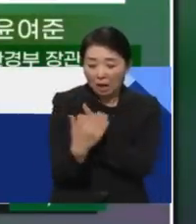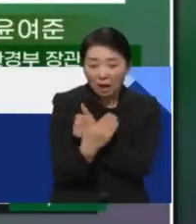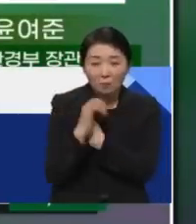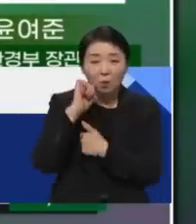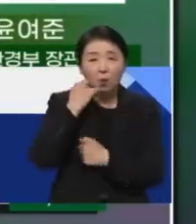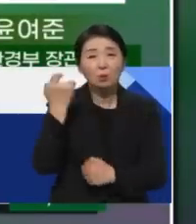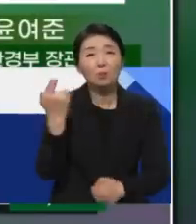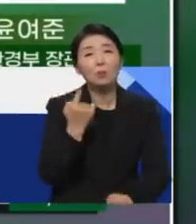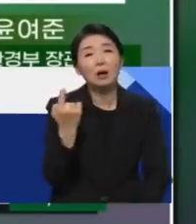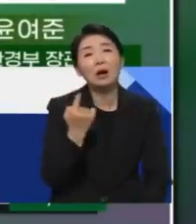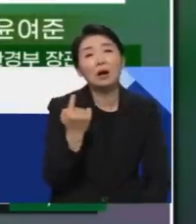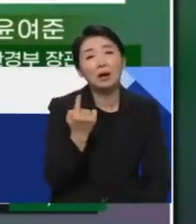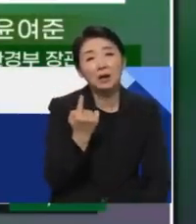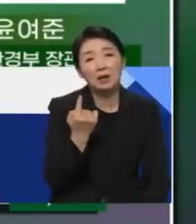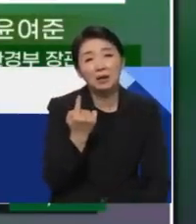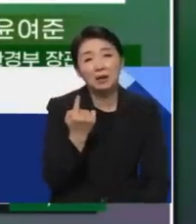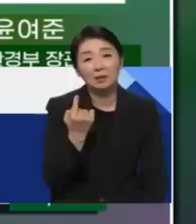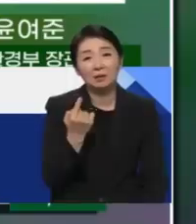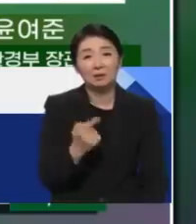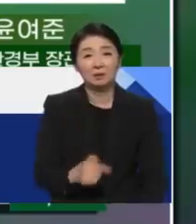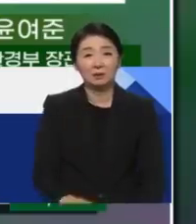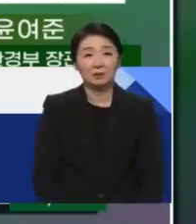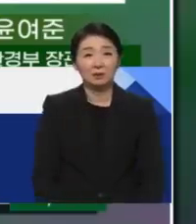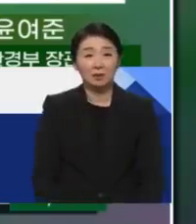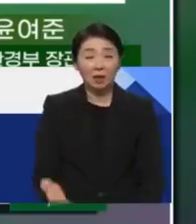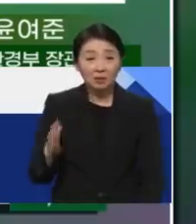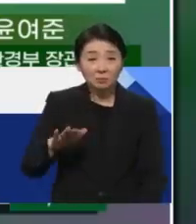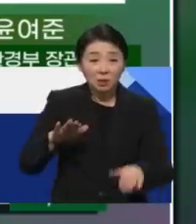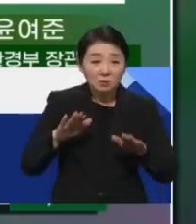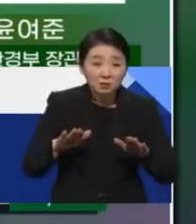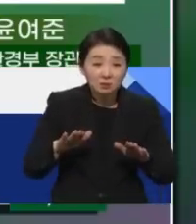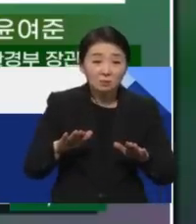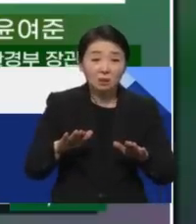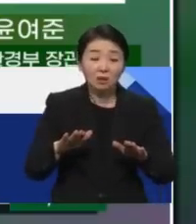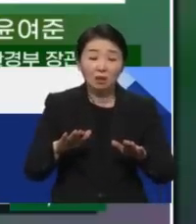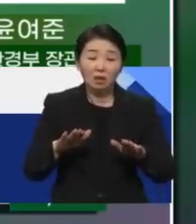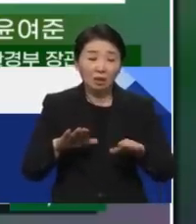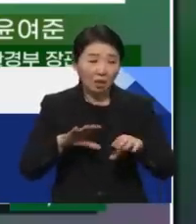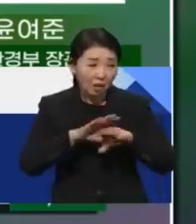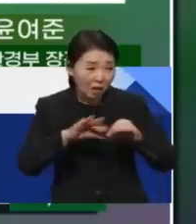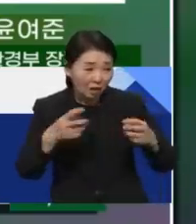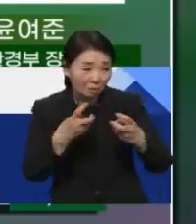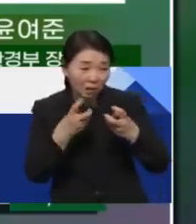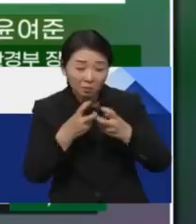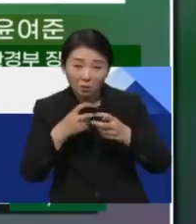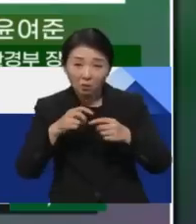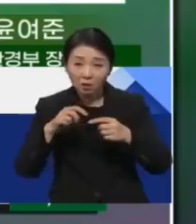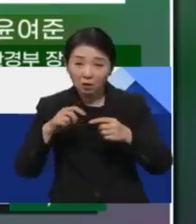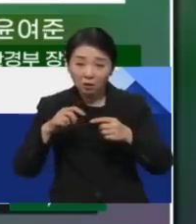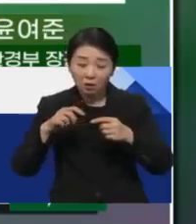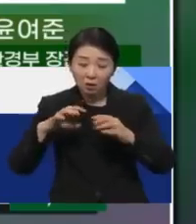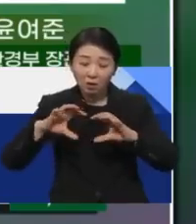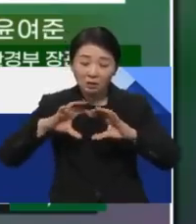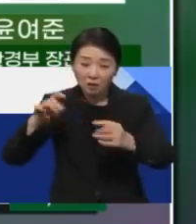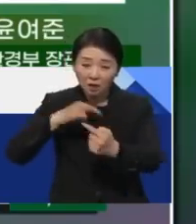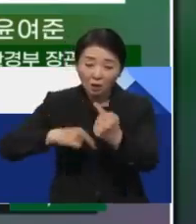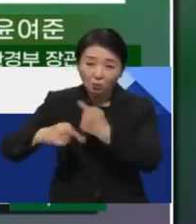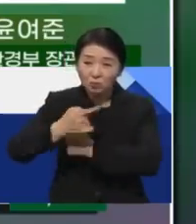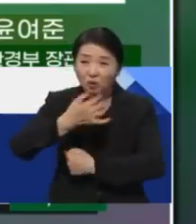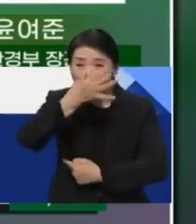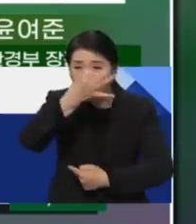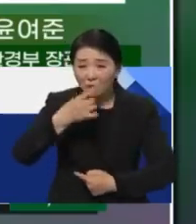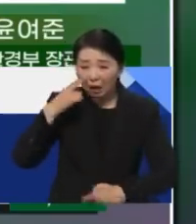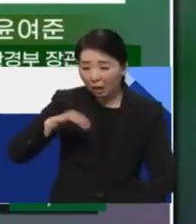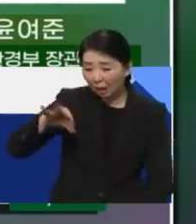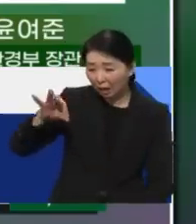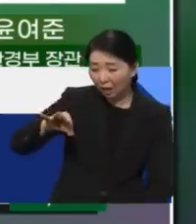지금 내다보고 있는 거 아닌가요? 네. 예. 그런데 여기 대처할 예, 이 정권의 능력이 이렇게 행편이 없으면 네. 좀 국민이